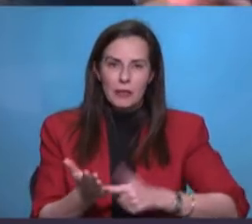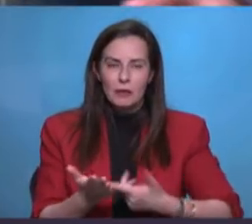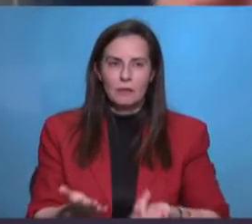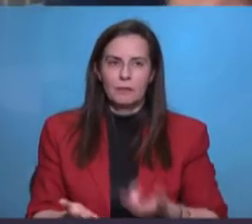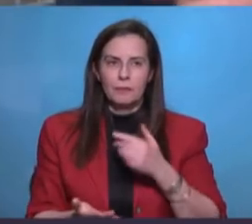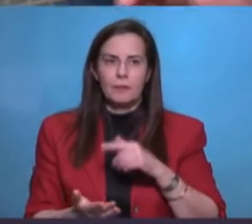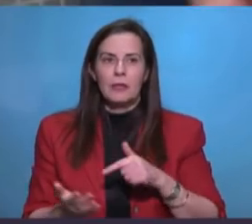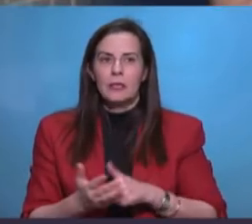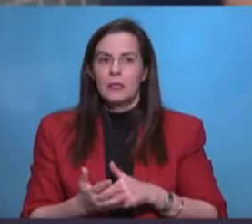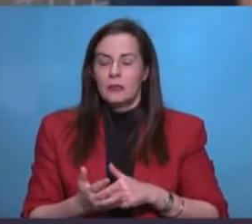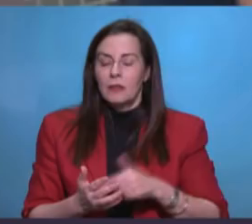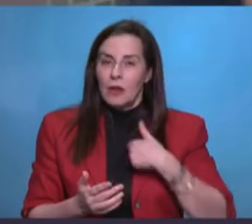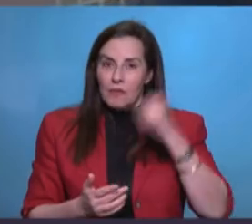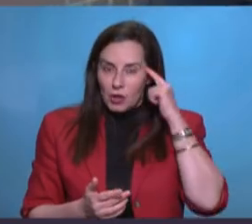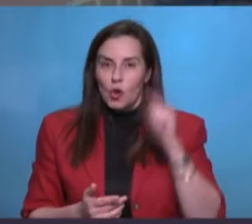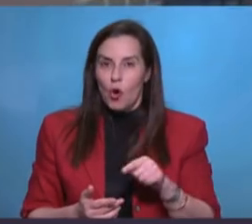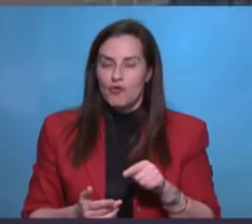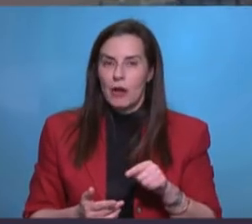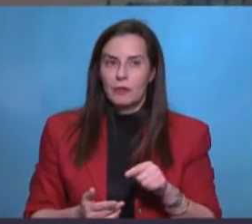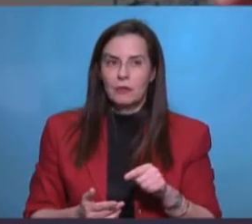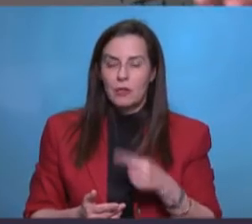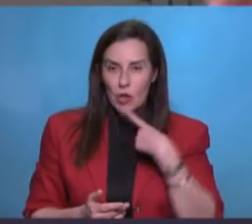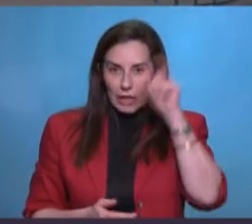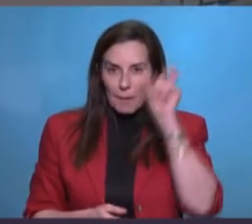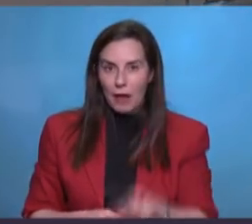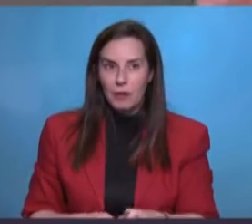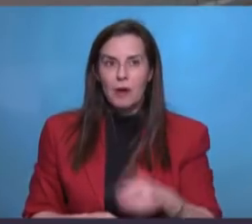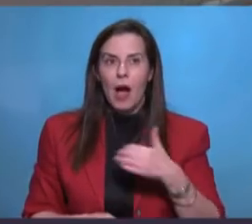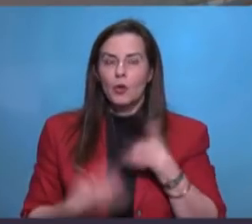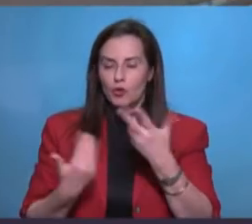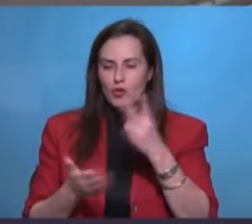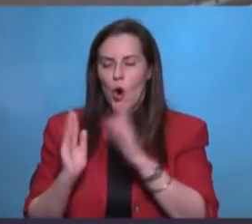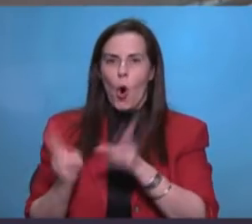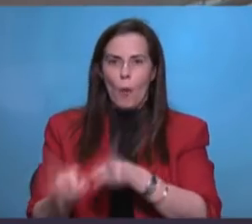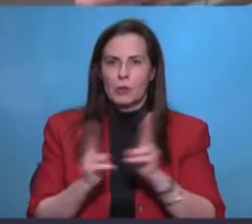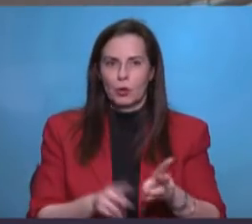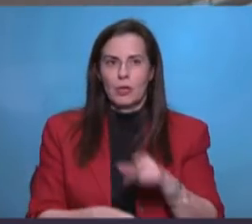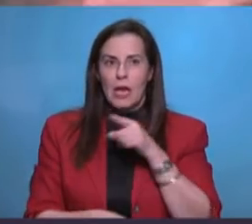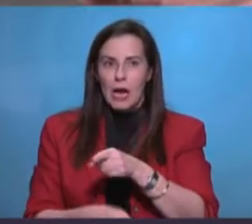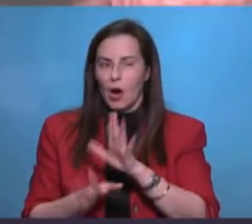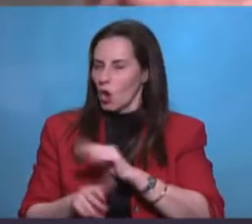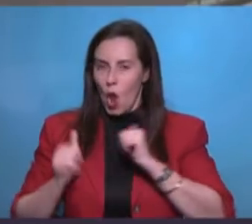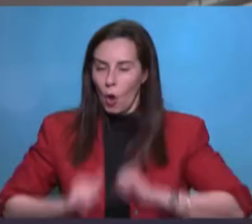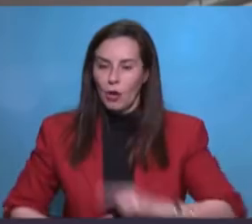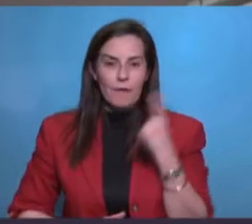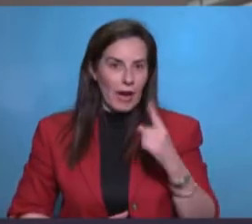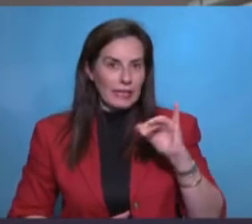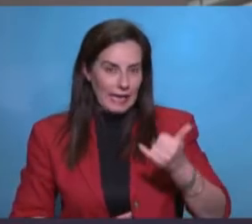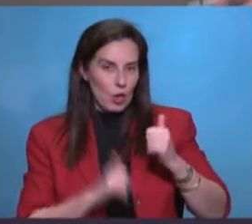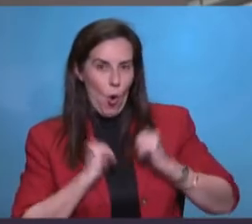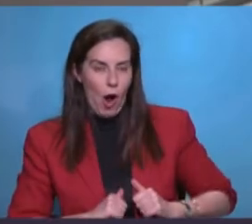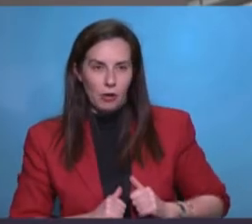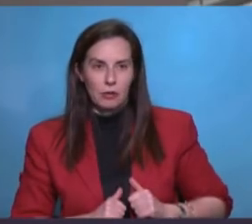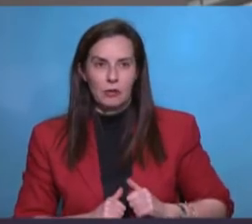מאבק שניהלנו, ואני חושב שלהגיד לבן אדם, אני נותן לך שני מסלולים, אחד מאוד לא נוח ואחד כן